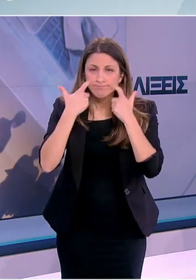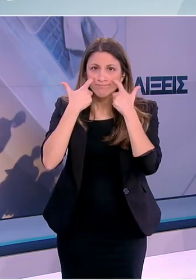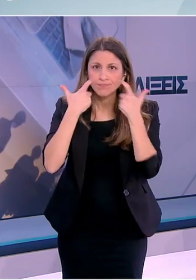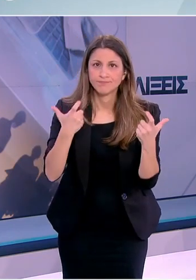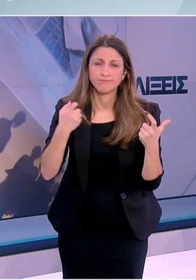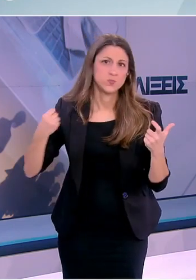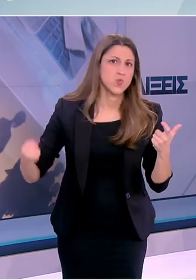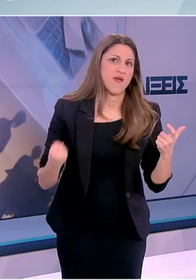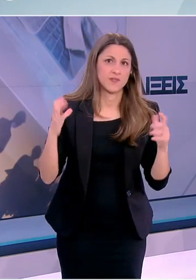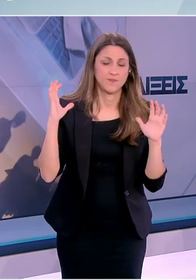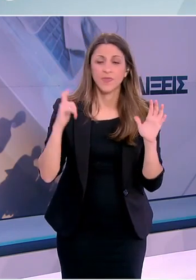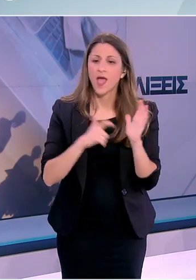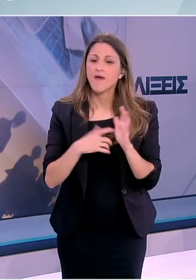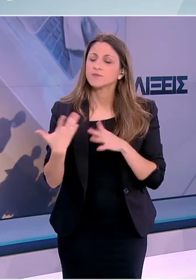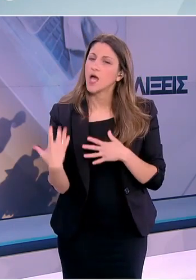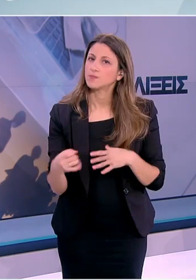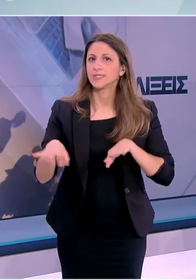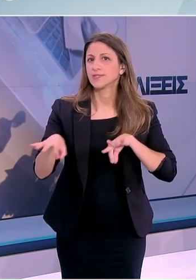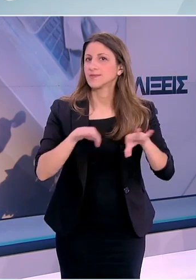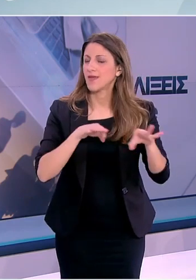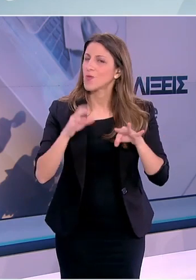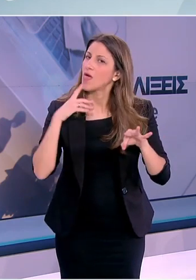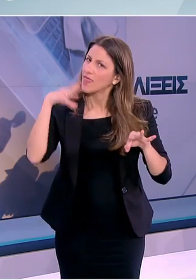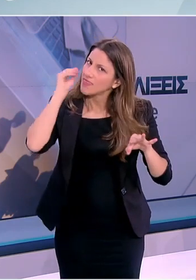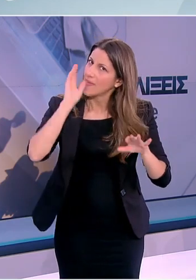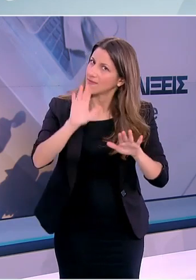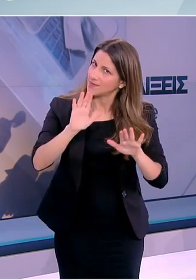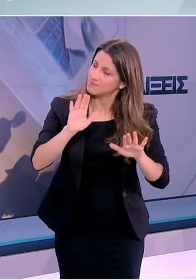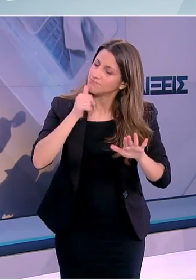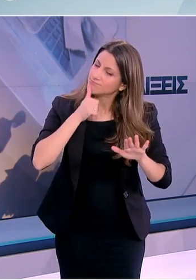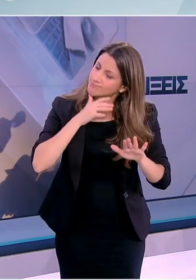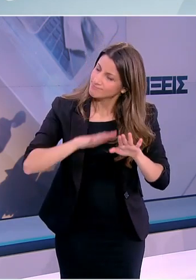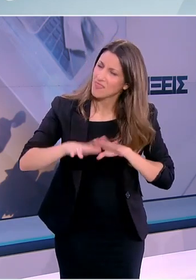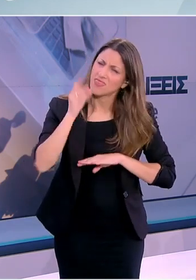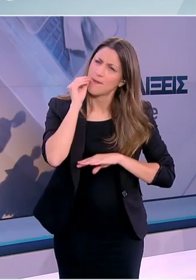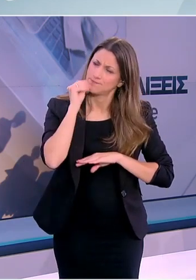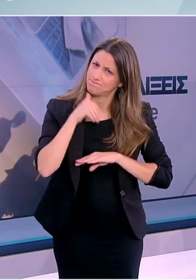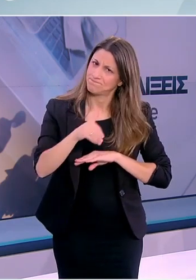Υπάρχουν σχεδιασμοί και θα τους μάθετε εν καιρό.